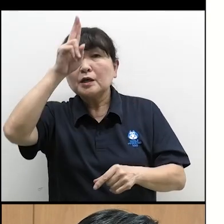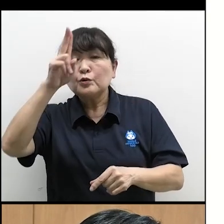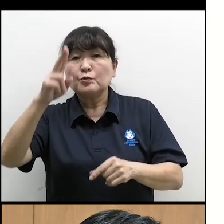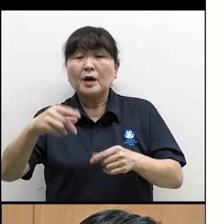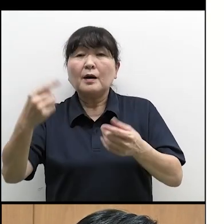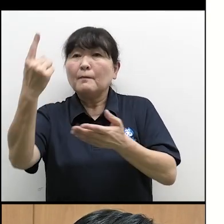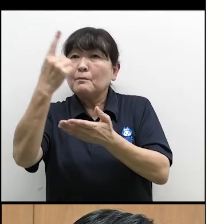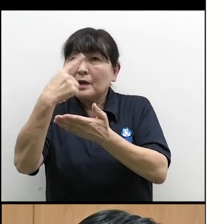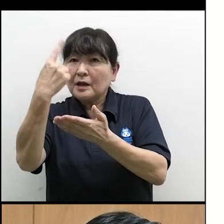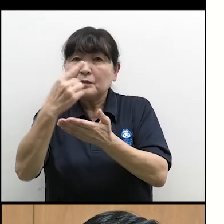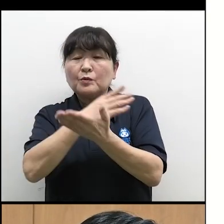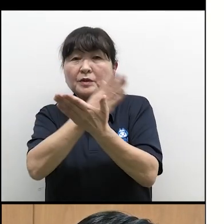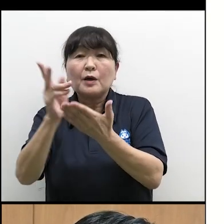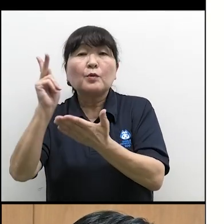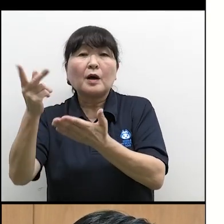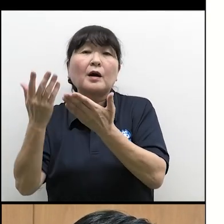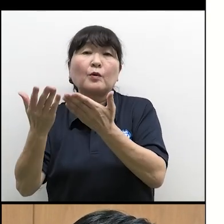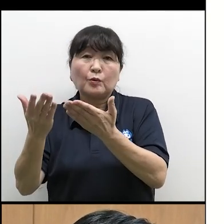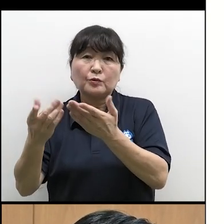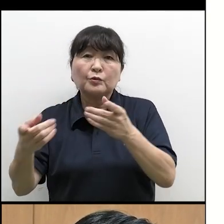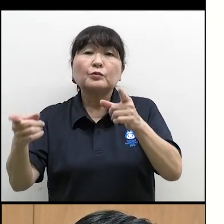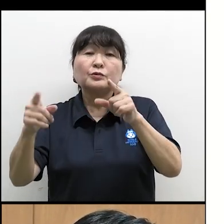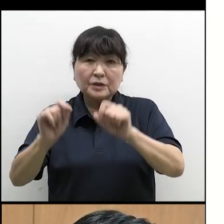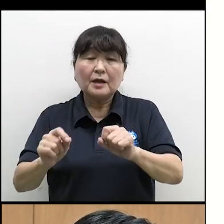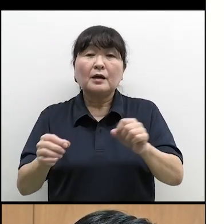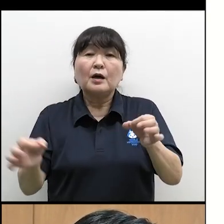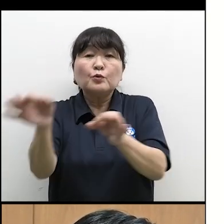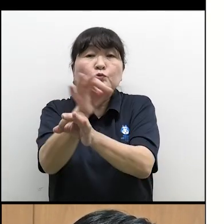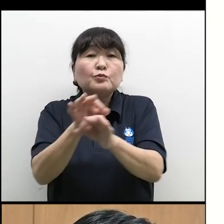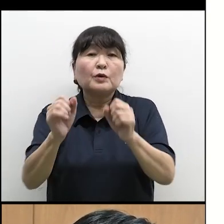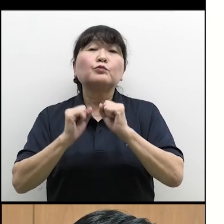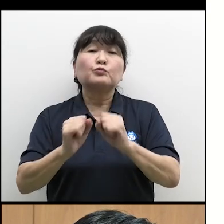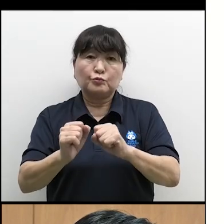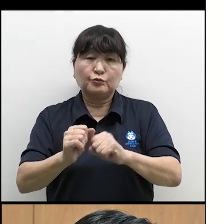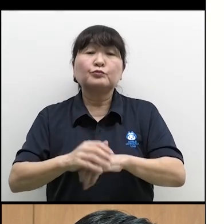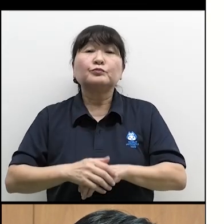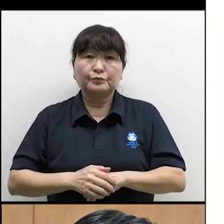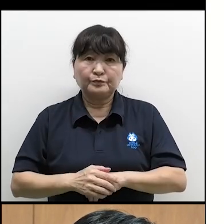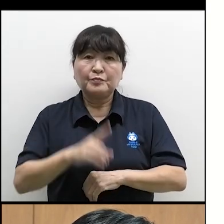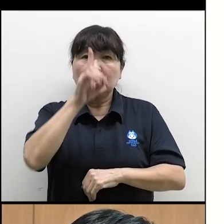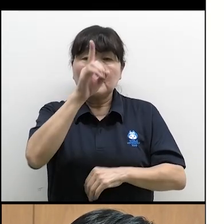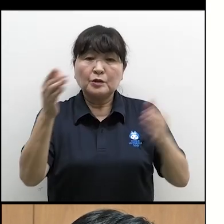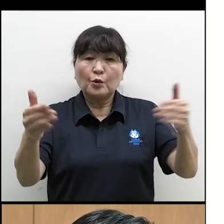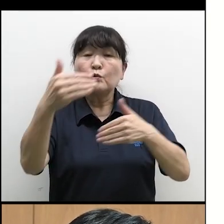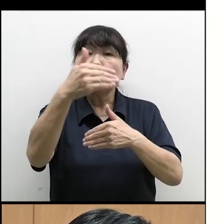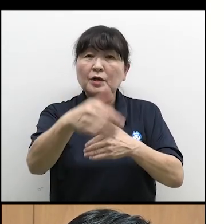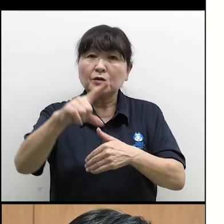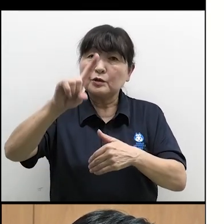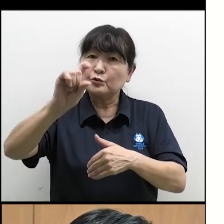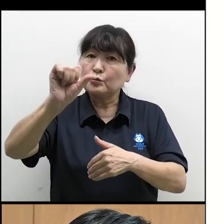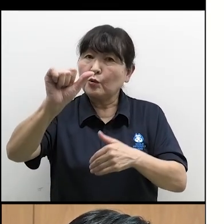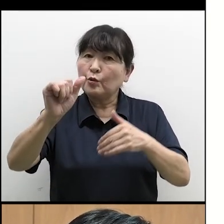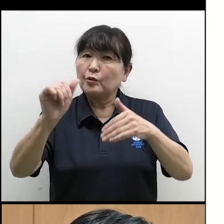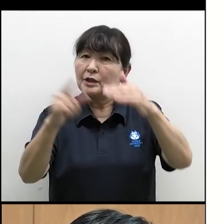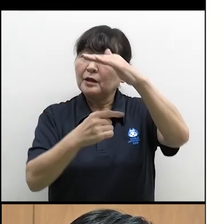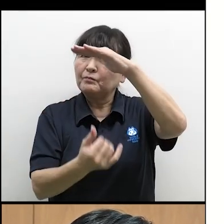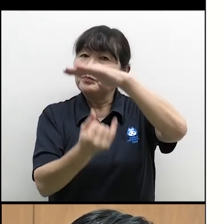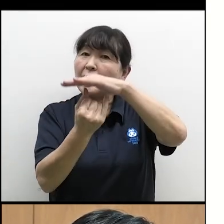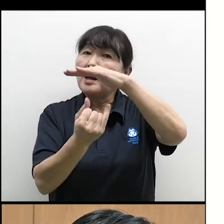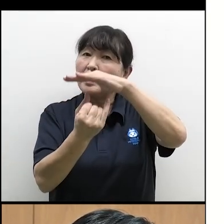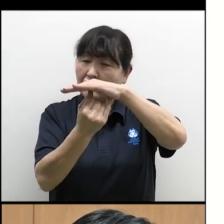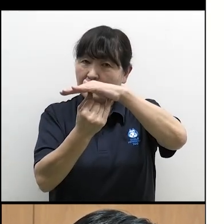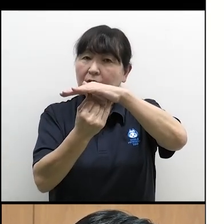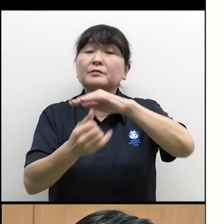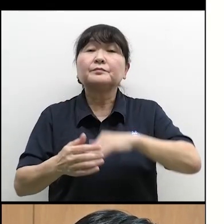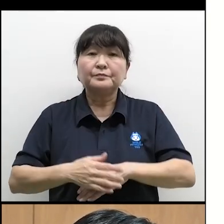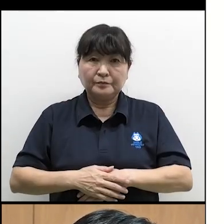運営していきたいと思っております。各学年1学年につき15名程度生徒を受け入れます。中学校1